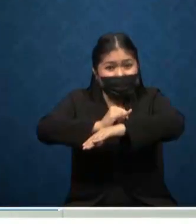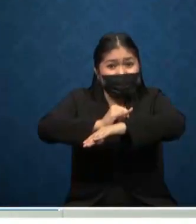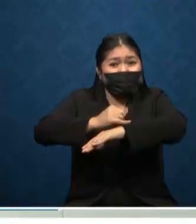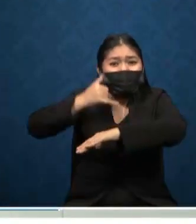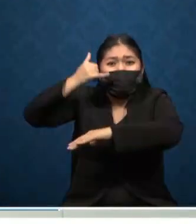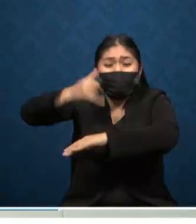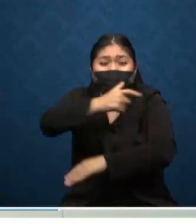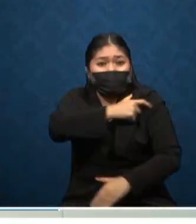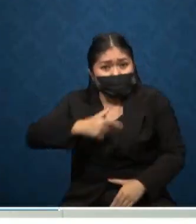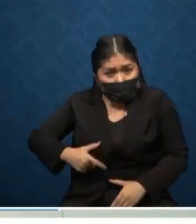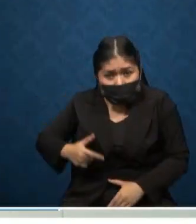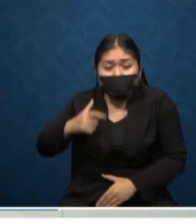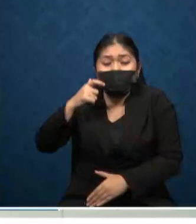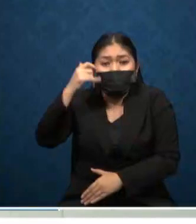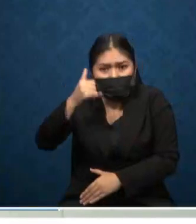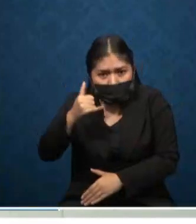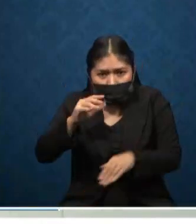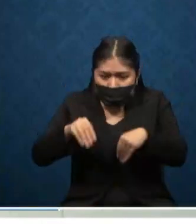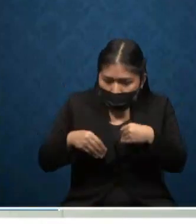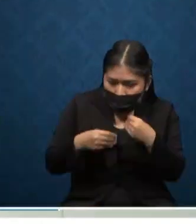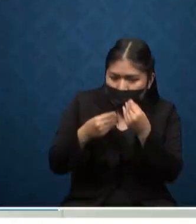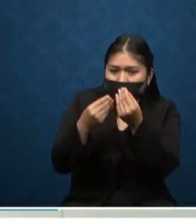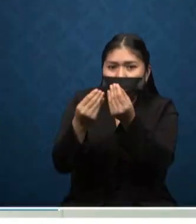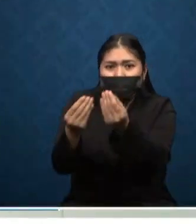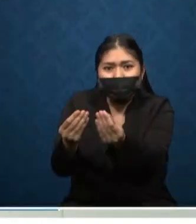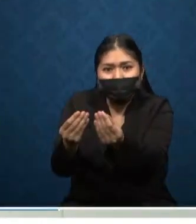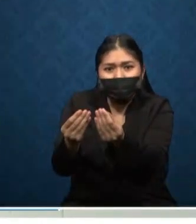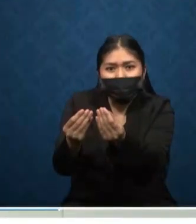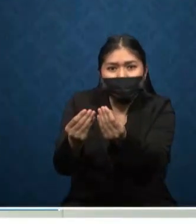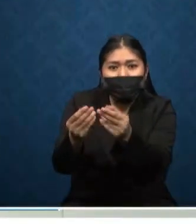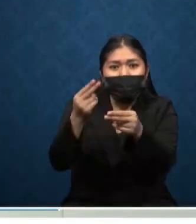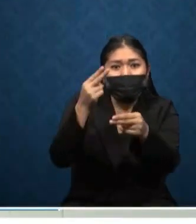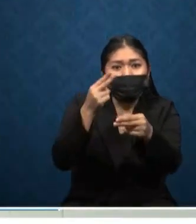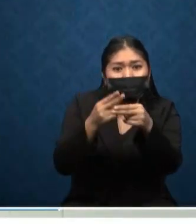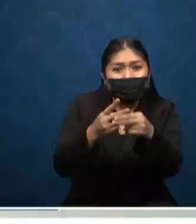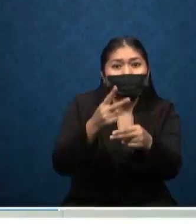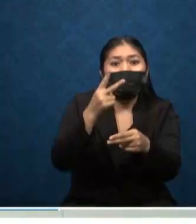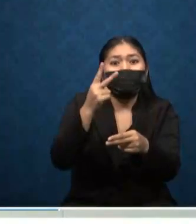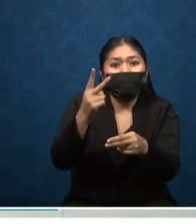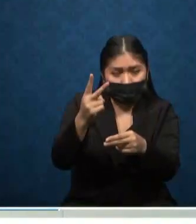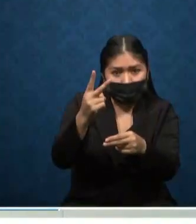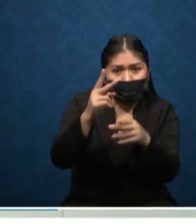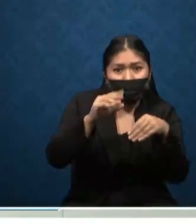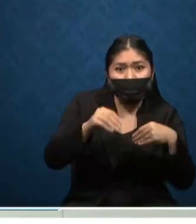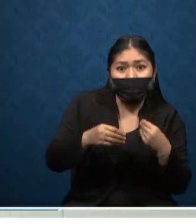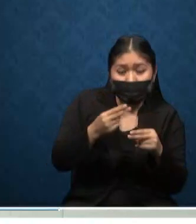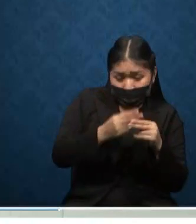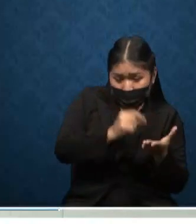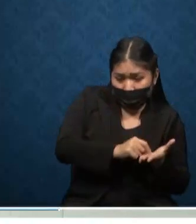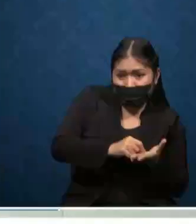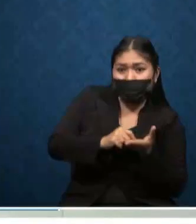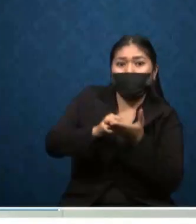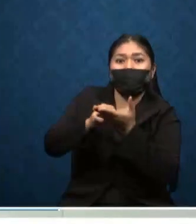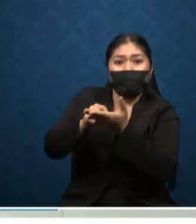ท่านสร้างคุณูปการให้กับคนชาวมันนิโดยการพระราชทานนามสกุลสีทานโตให้กับชนเผ่ามันนิในกลุ่มแรกในสมั